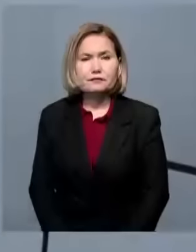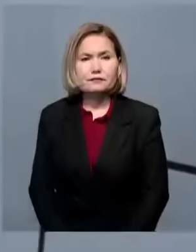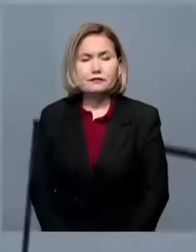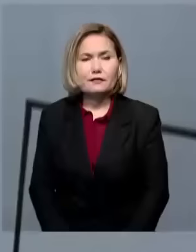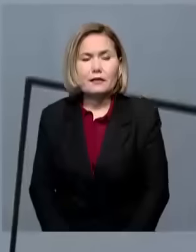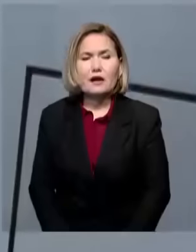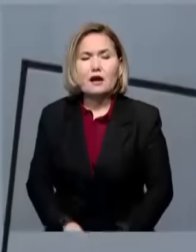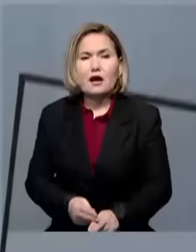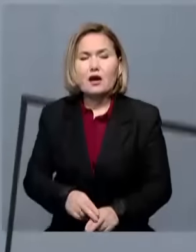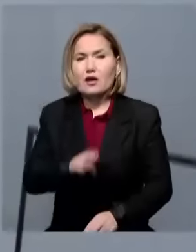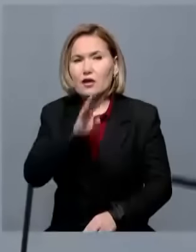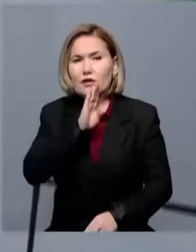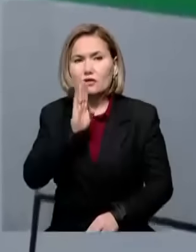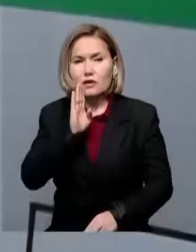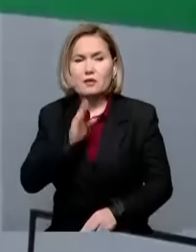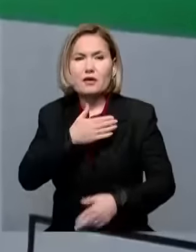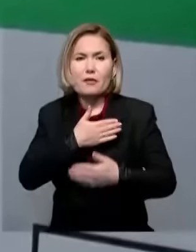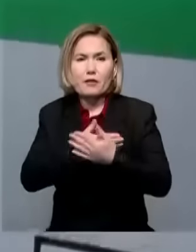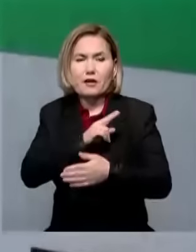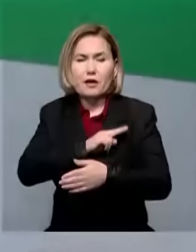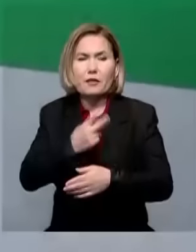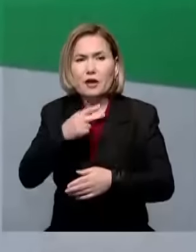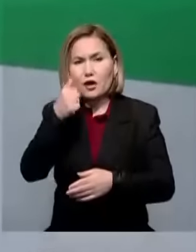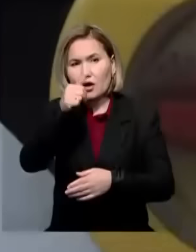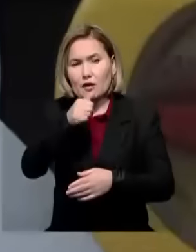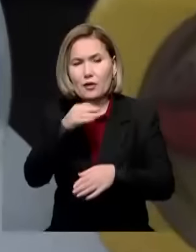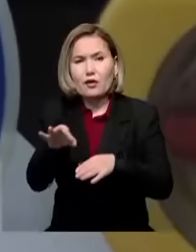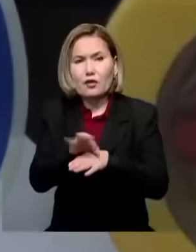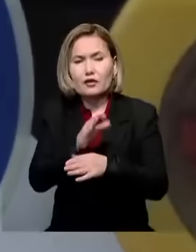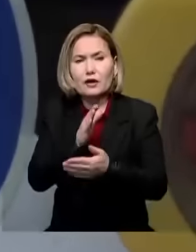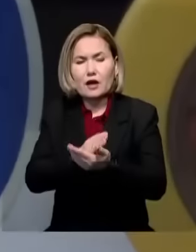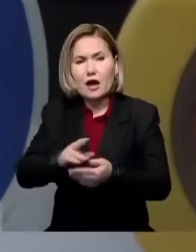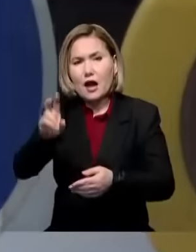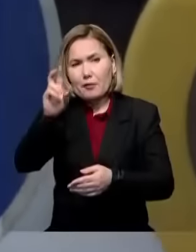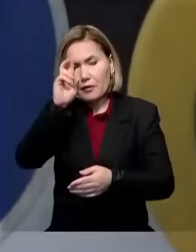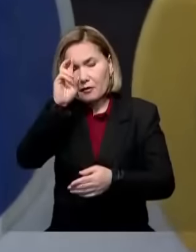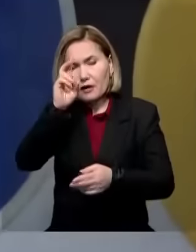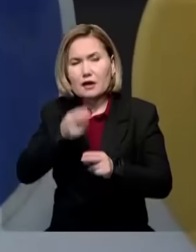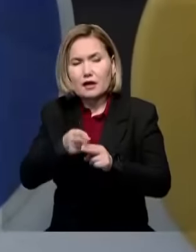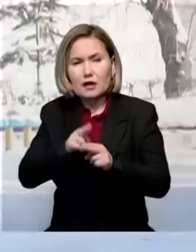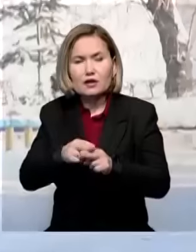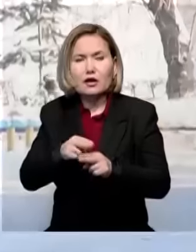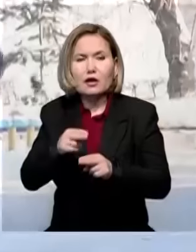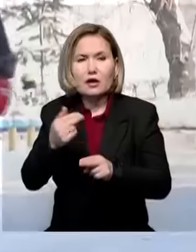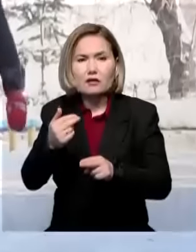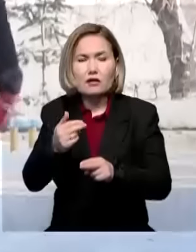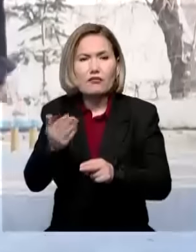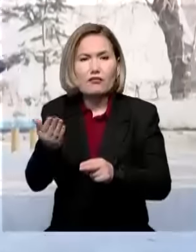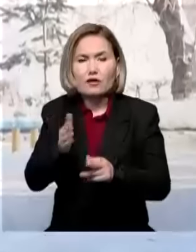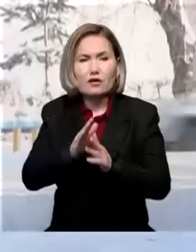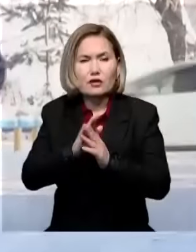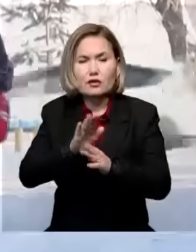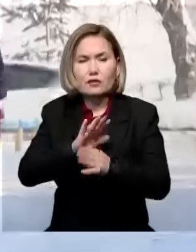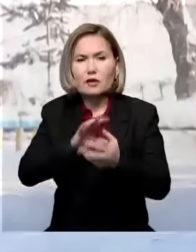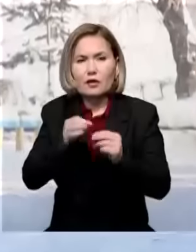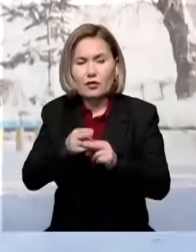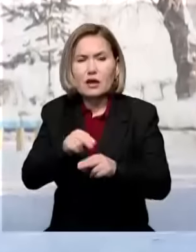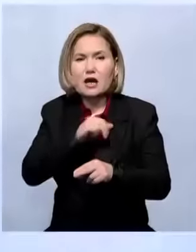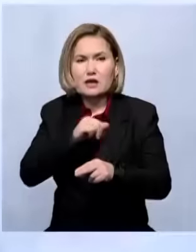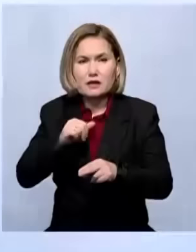Оксана Борисова өмірде өте белсенді. 2 жыл бұрын тұрмыс құрған, мемлекетке масыл болып отырған жоқ. Мейрамханада кассир болып жұмыс